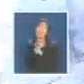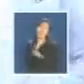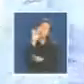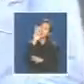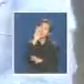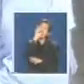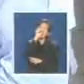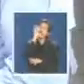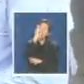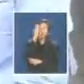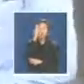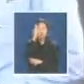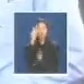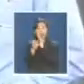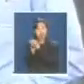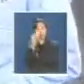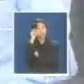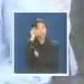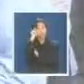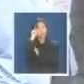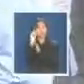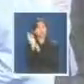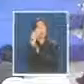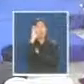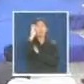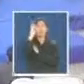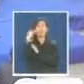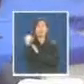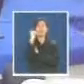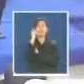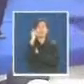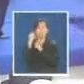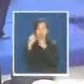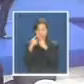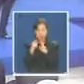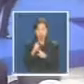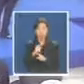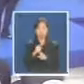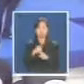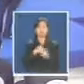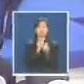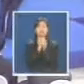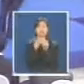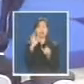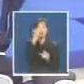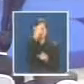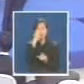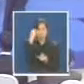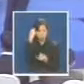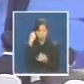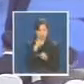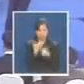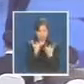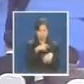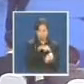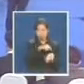จะหกโมงบ้างอะไรบ้างเราชินไปเองครับเรามีเวลาจำกัดในการที่จะมาทำงานก็ทำให้ม